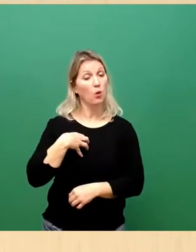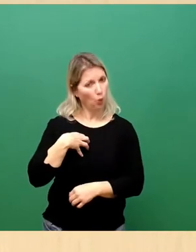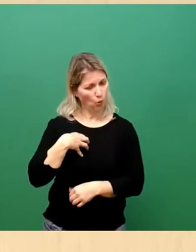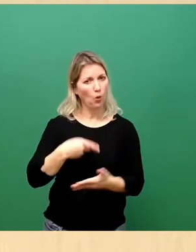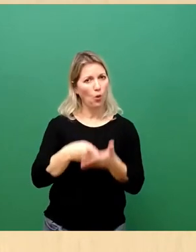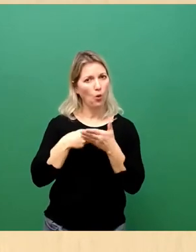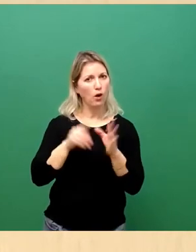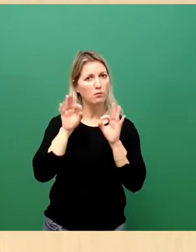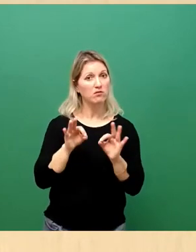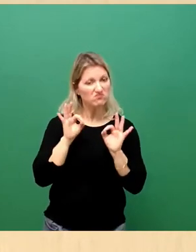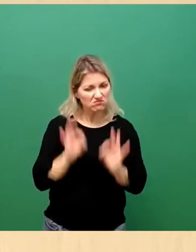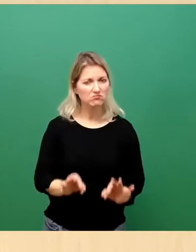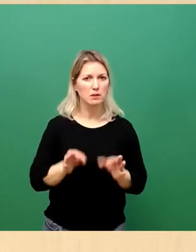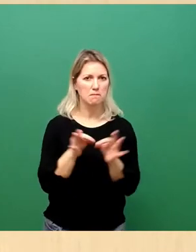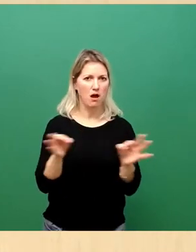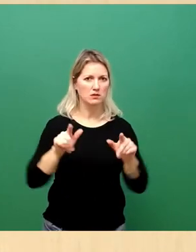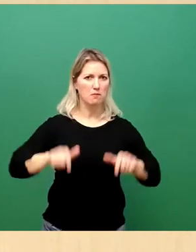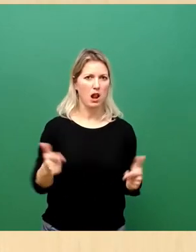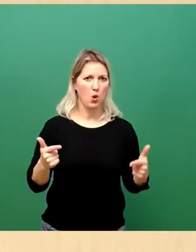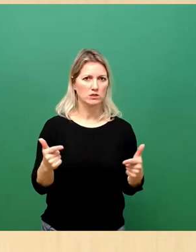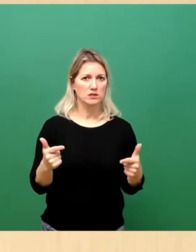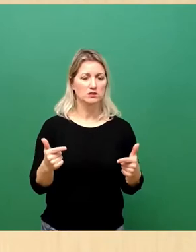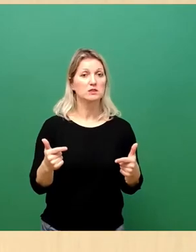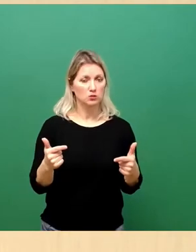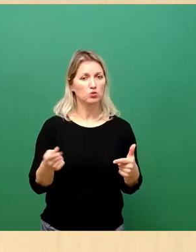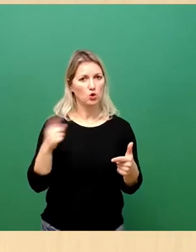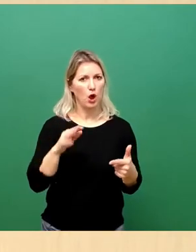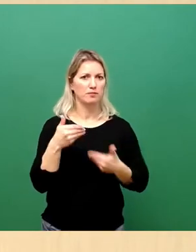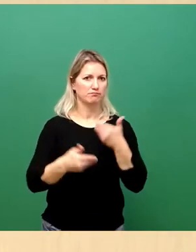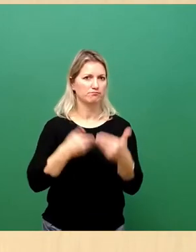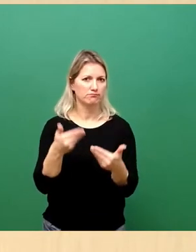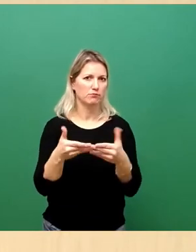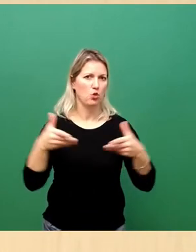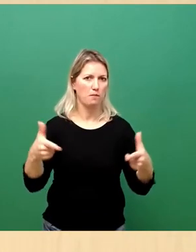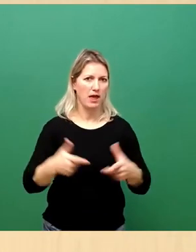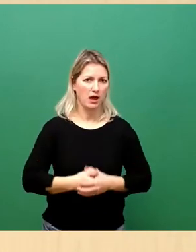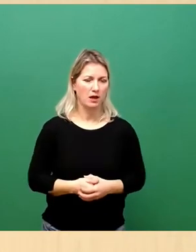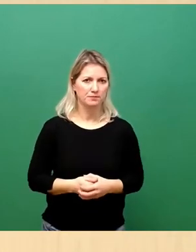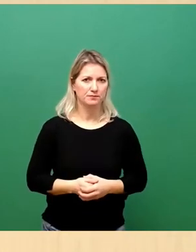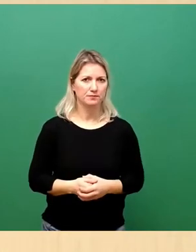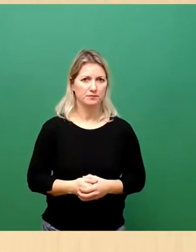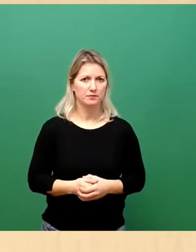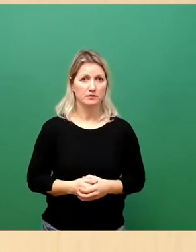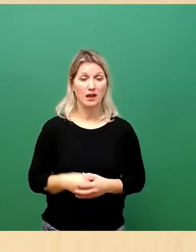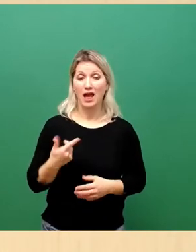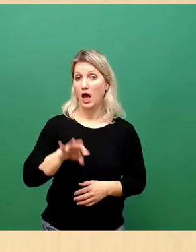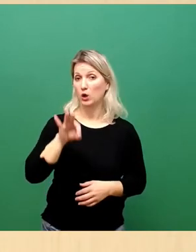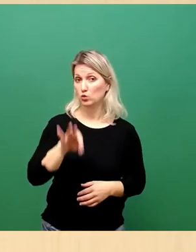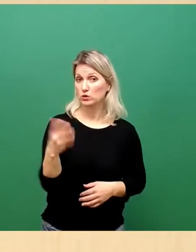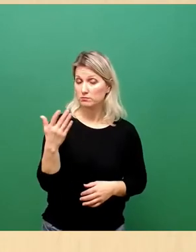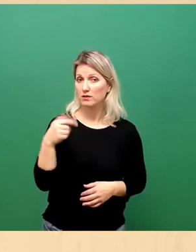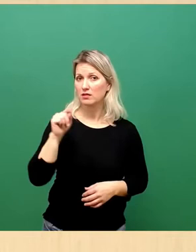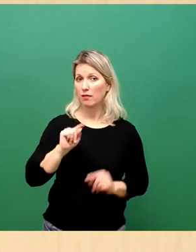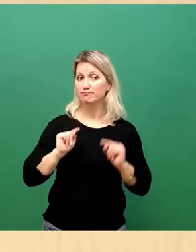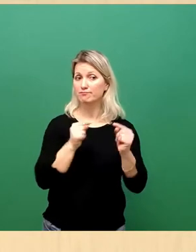Maßnahmen gestartet und werden diese auch noch weiter fortsetzen. Ebenfalls gut, dass wir wieder einen Diskurs über die Wehrfähigkeit